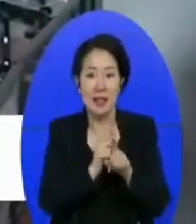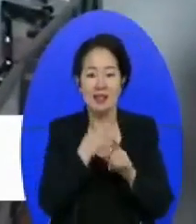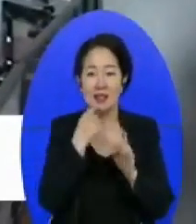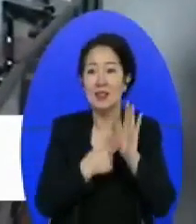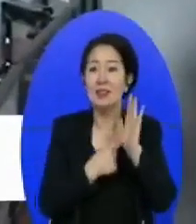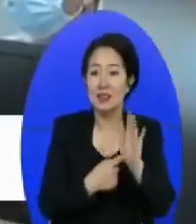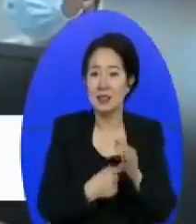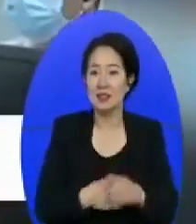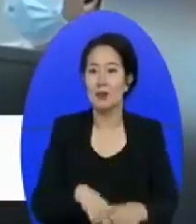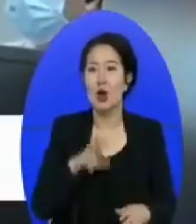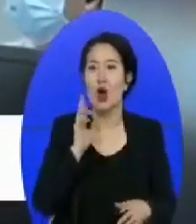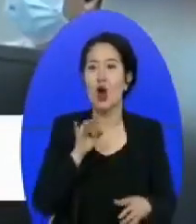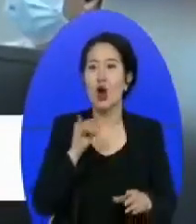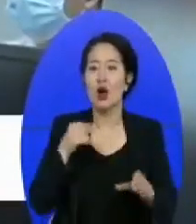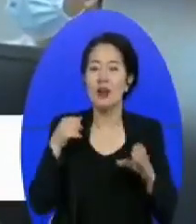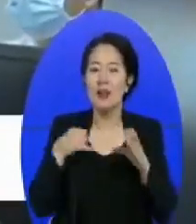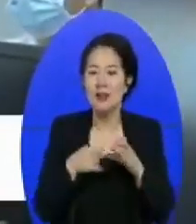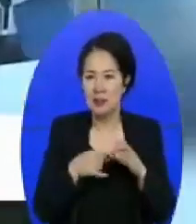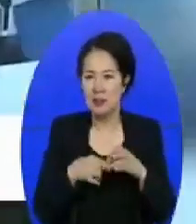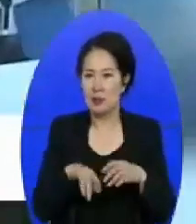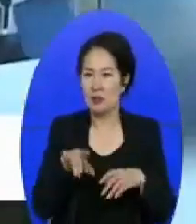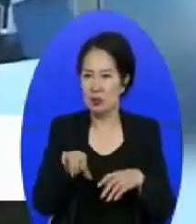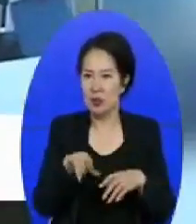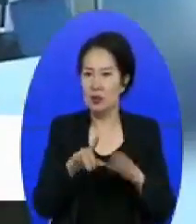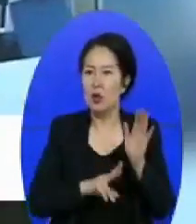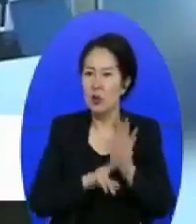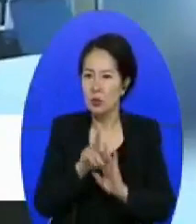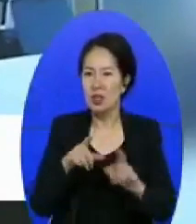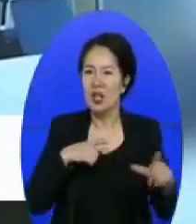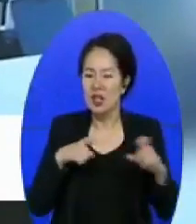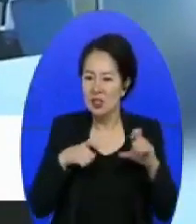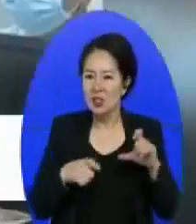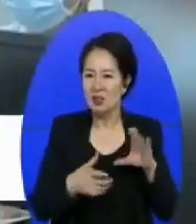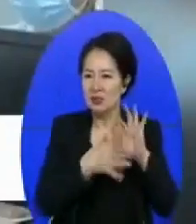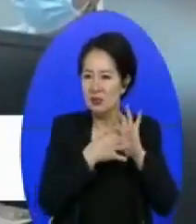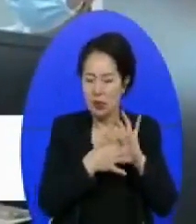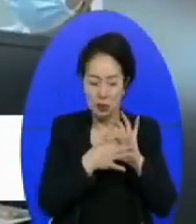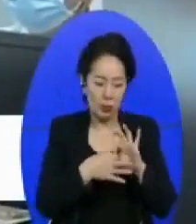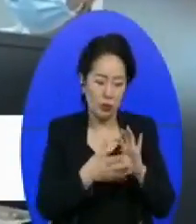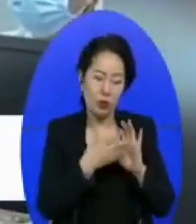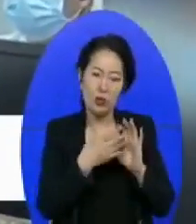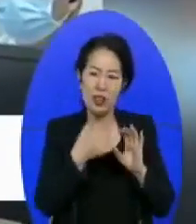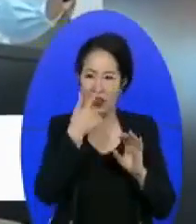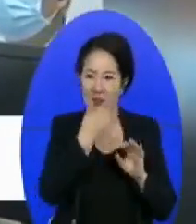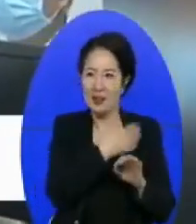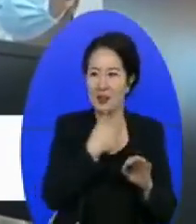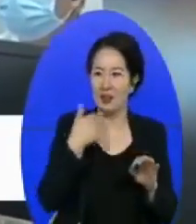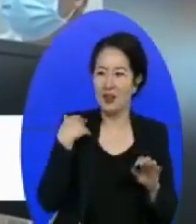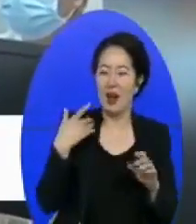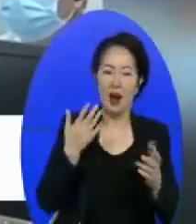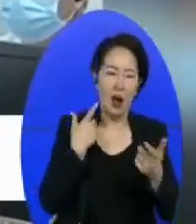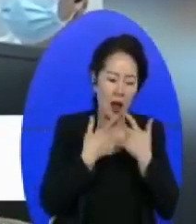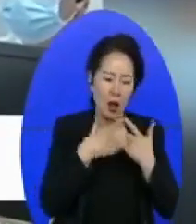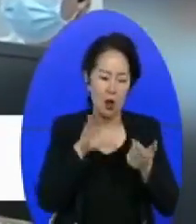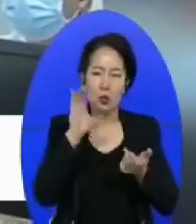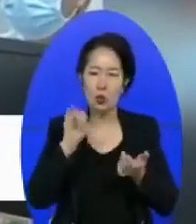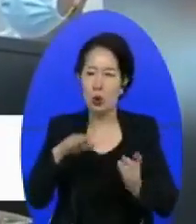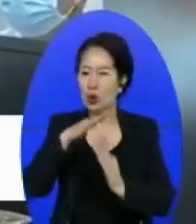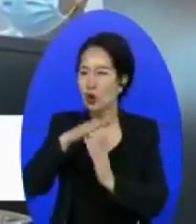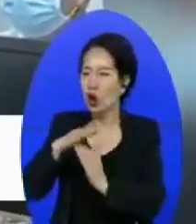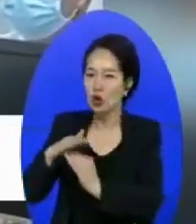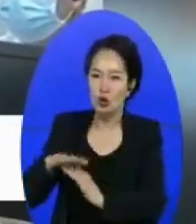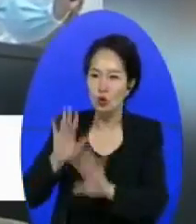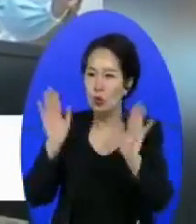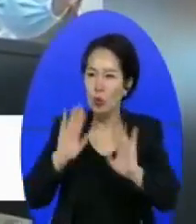мэдгдсэн. За коронавирусын тархалтаас үүдэж эдийн засгт үзүүлэх сөрөг нөлөөллийн тухайд хятадын дараг бас өргөн цар хүрээнд сул зогсолт хийж